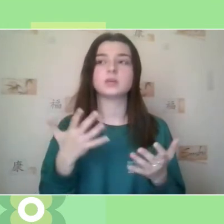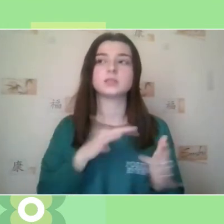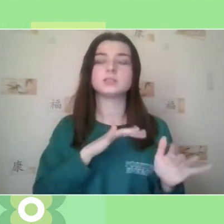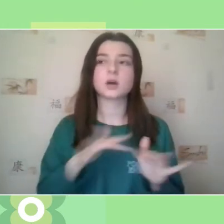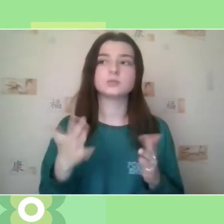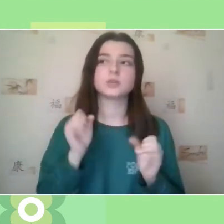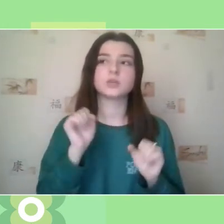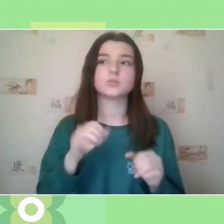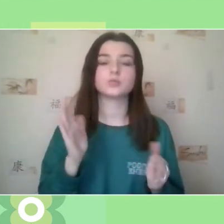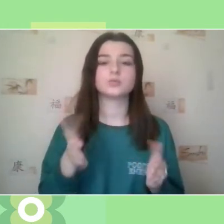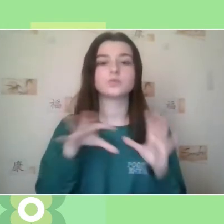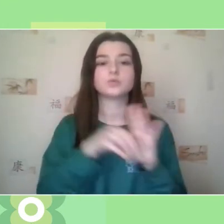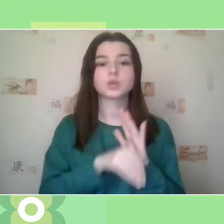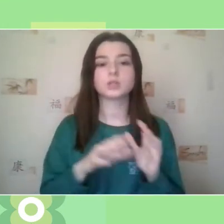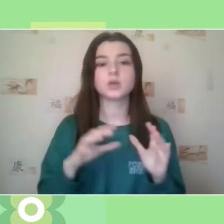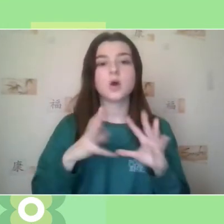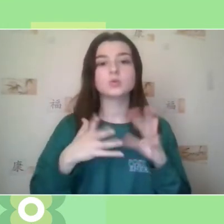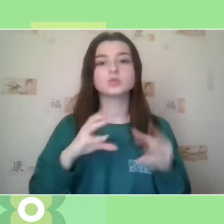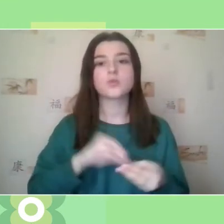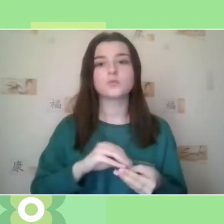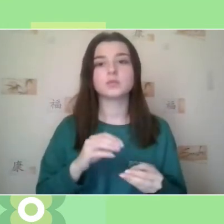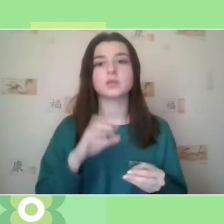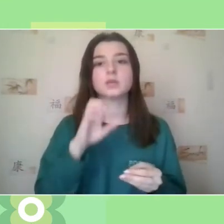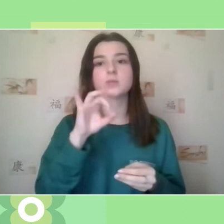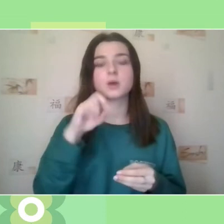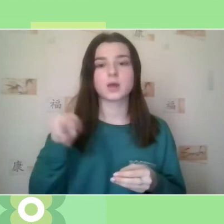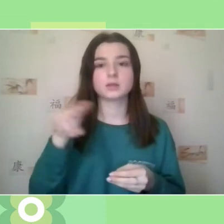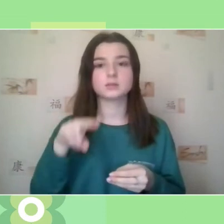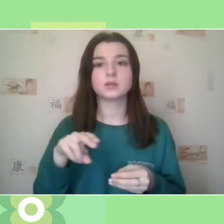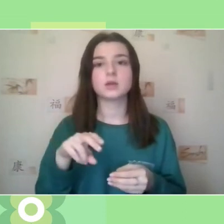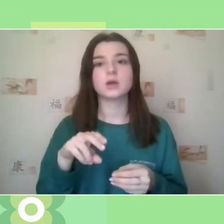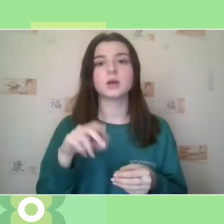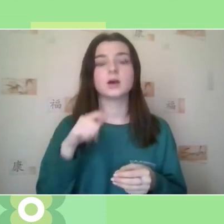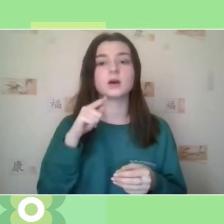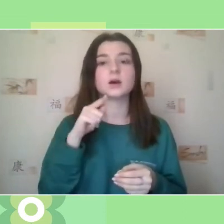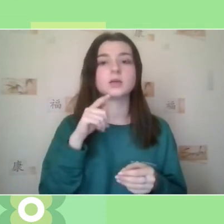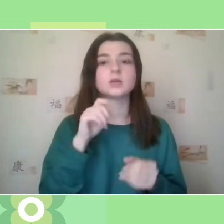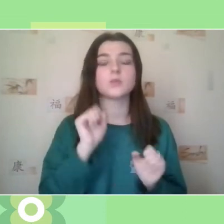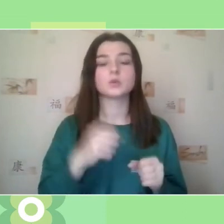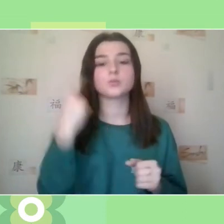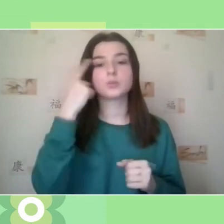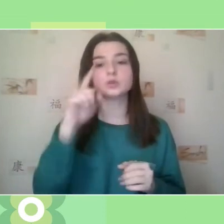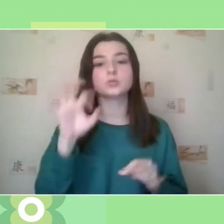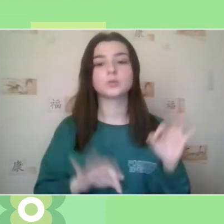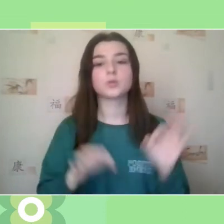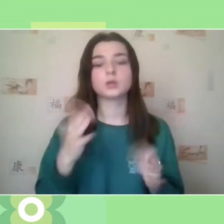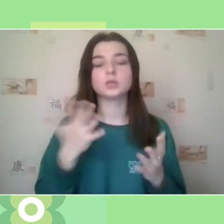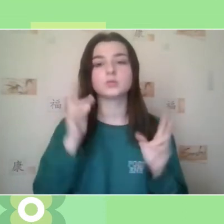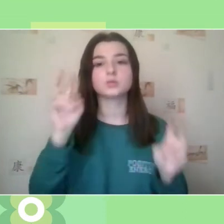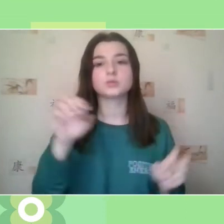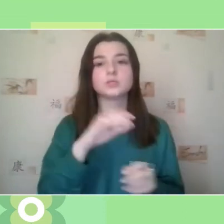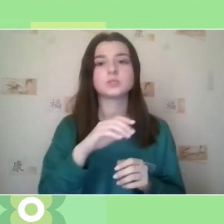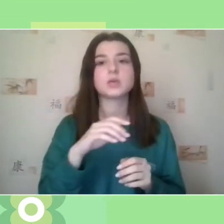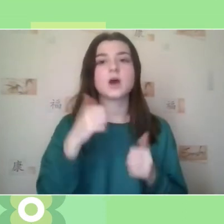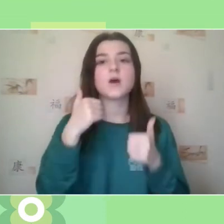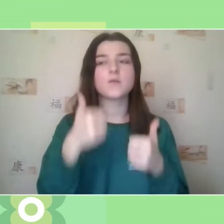бренд. Да? Наприклад, ну, у нас є мережа магазинів «Файно», наприклад, ми можемо придумати проєкт, який буде називатися «Файні прогулянки під